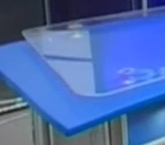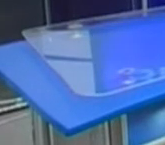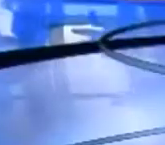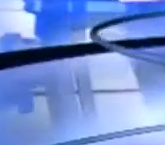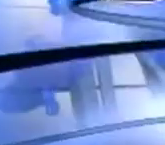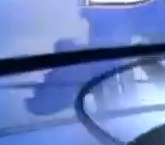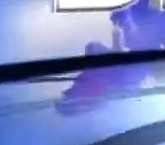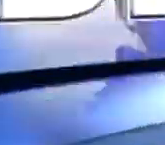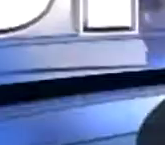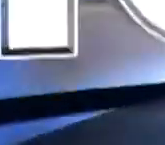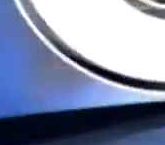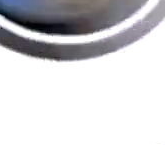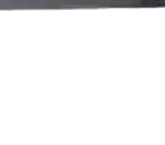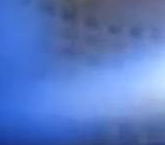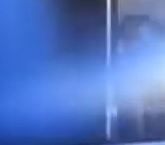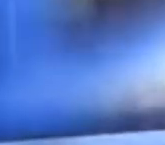подій.